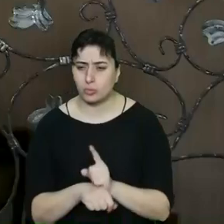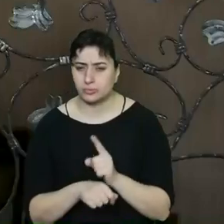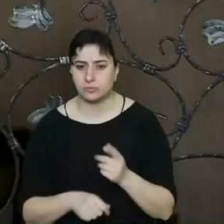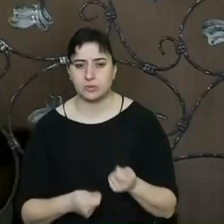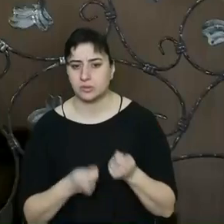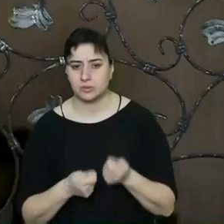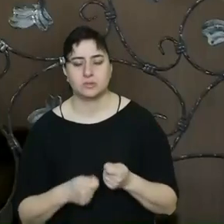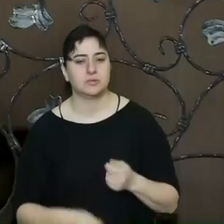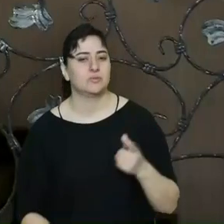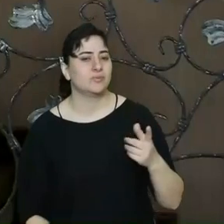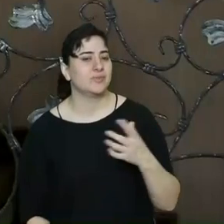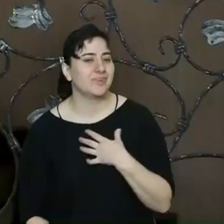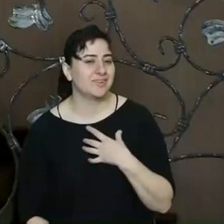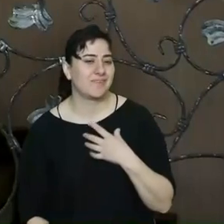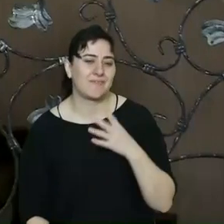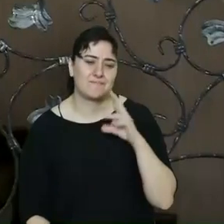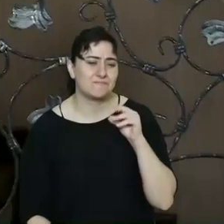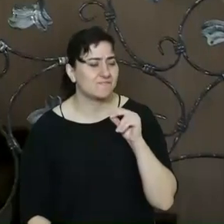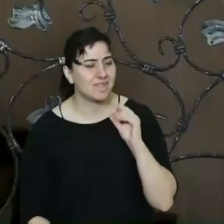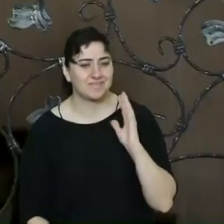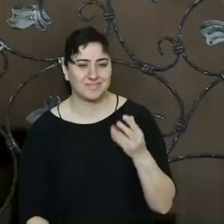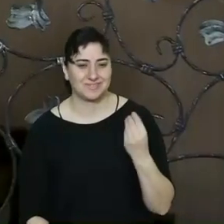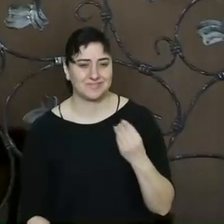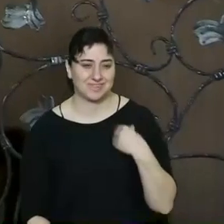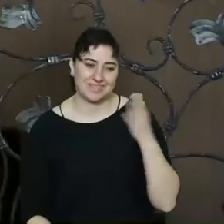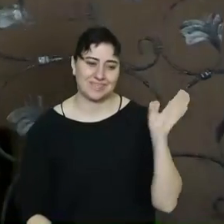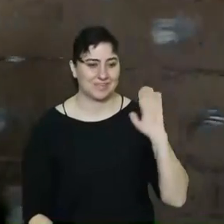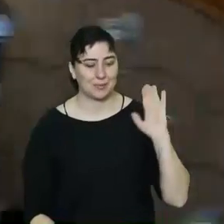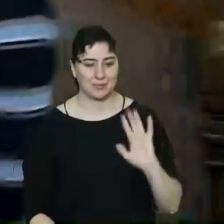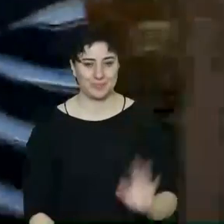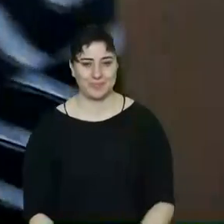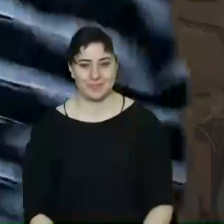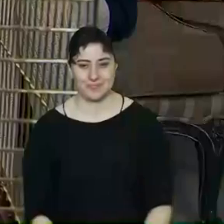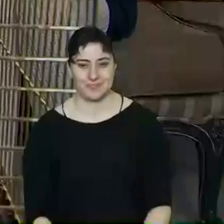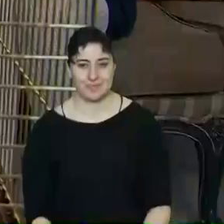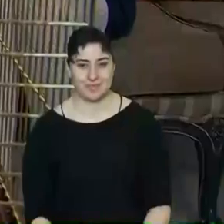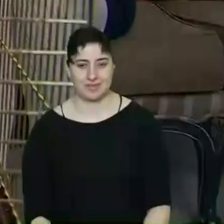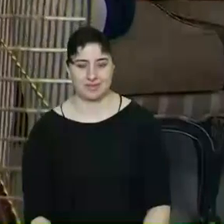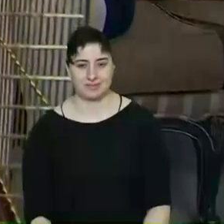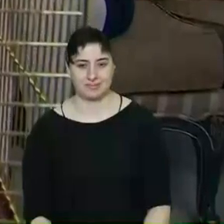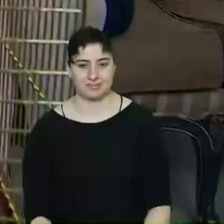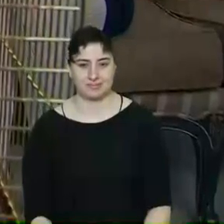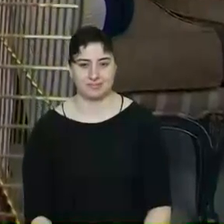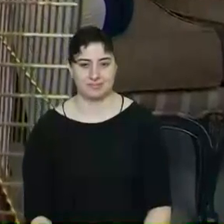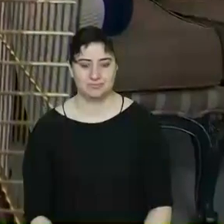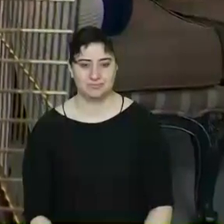Şükrü? Ya yani gelene kadar bir çene. Oldu iyi günler ben sizi tutmam. Hemen tüydü.